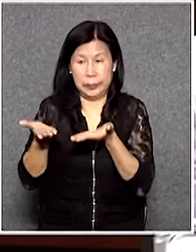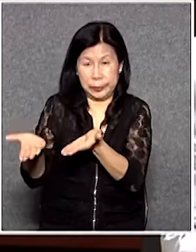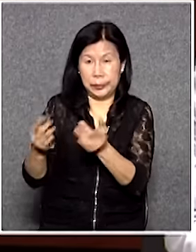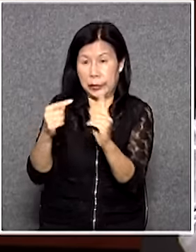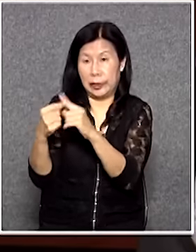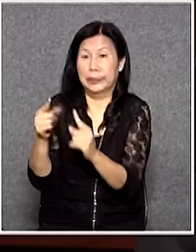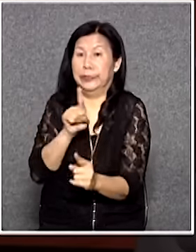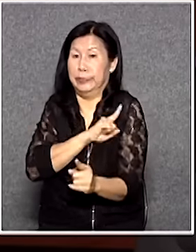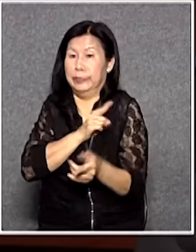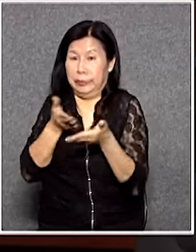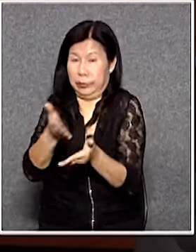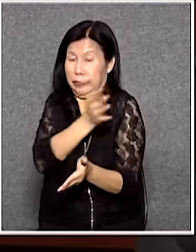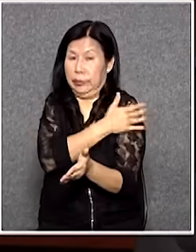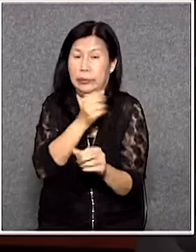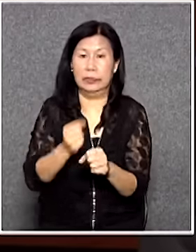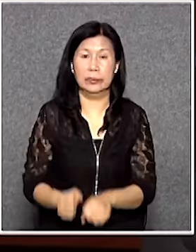的身上。